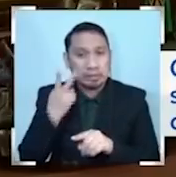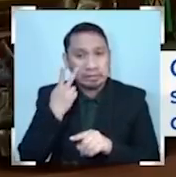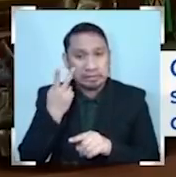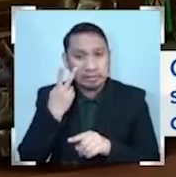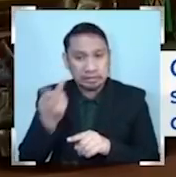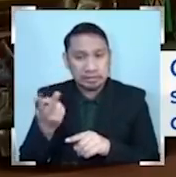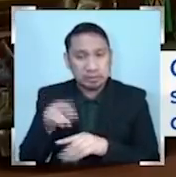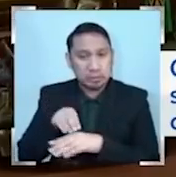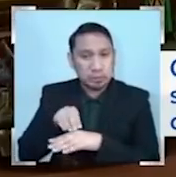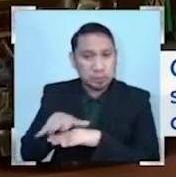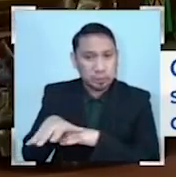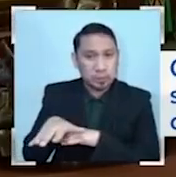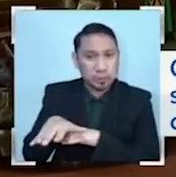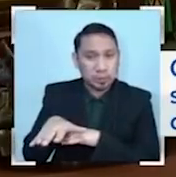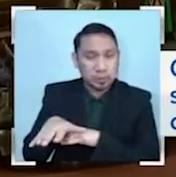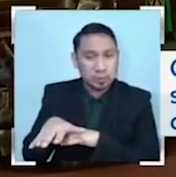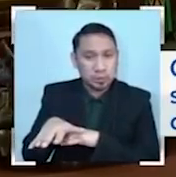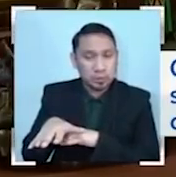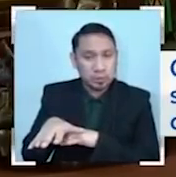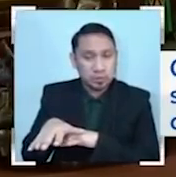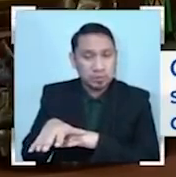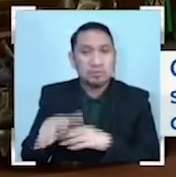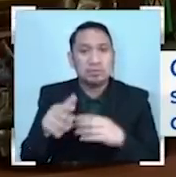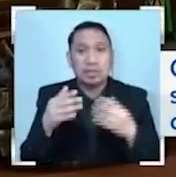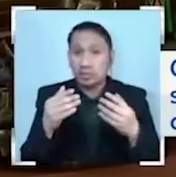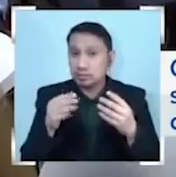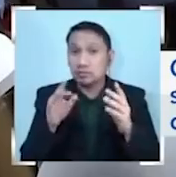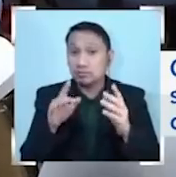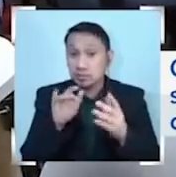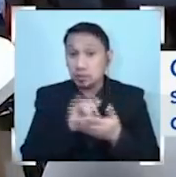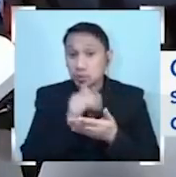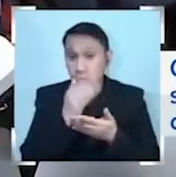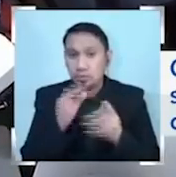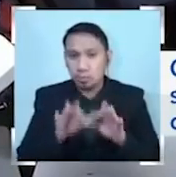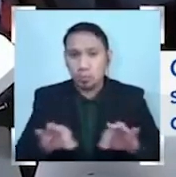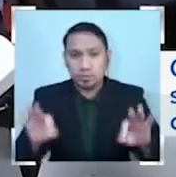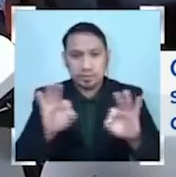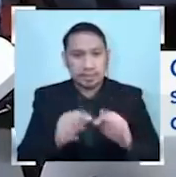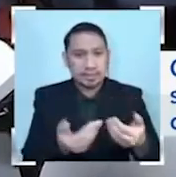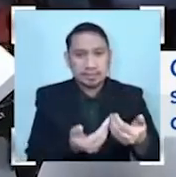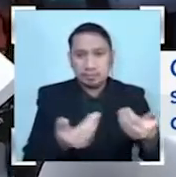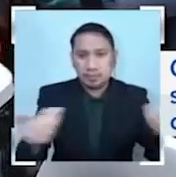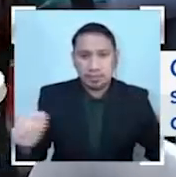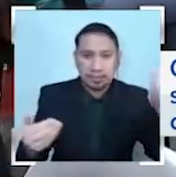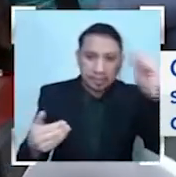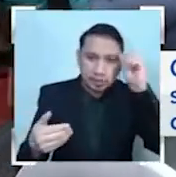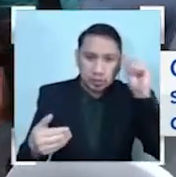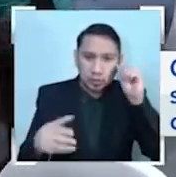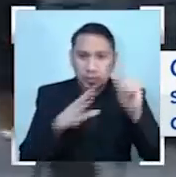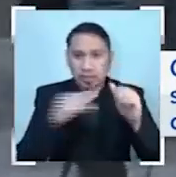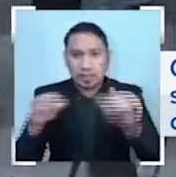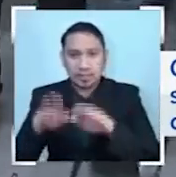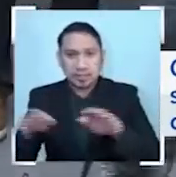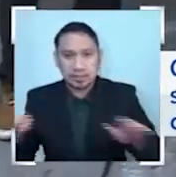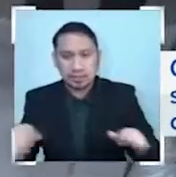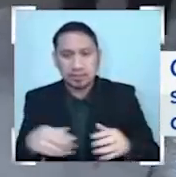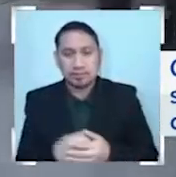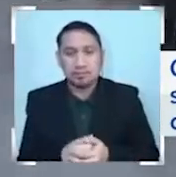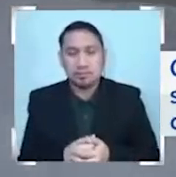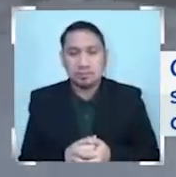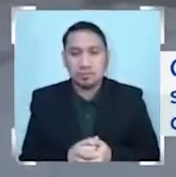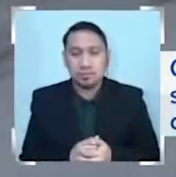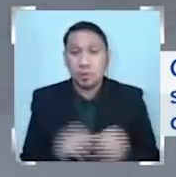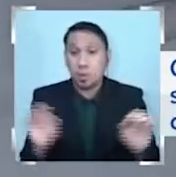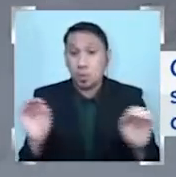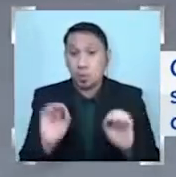side effects. So, importanteng mahiwalay. Wala nang prioritization sa age group na ito. Pero ang mga